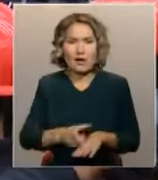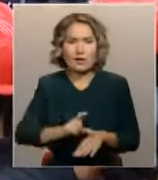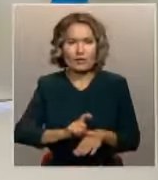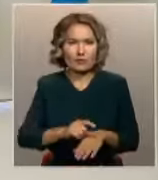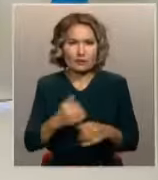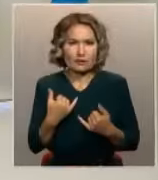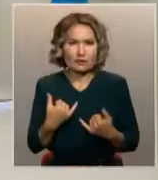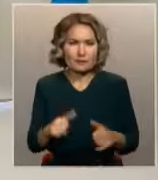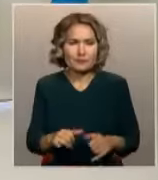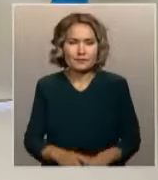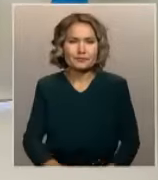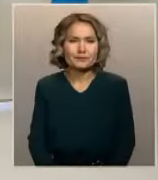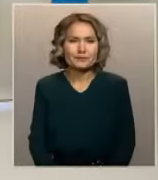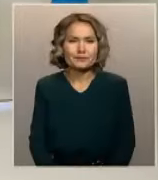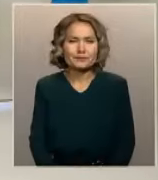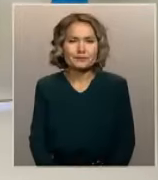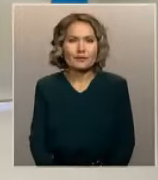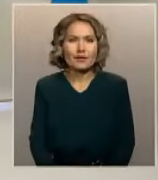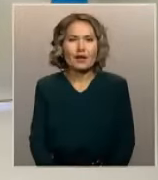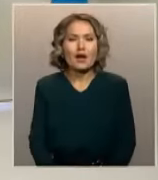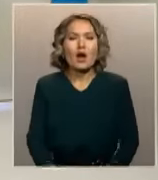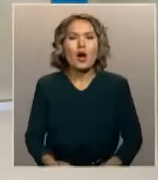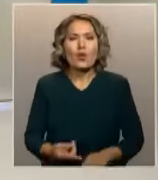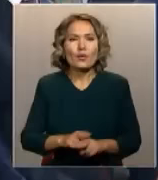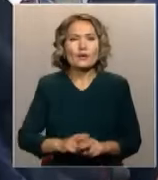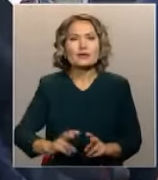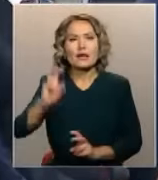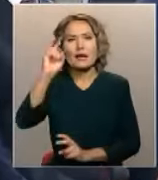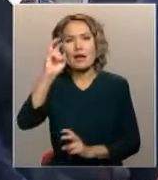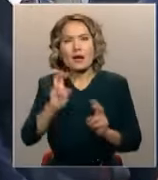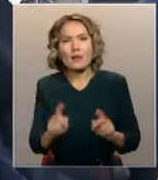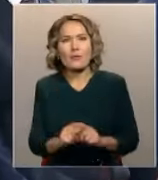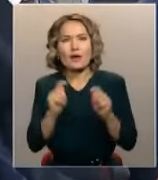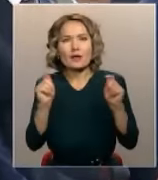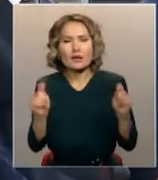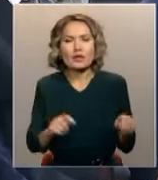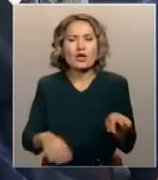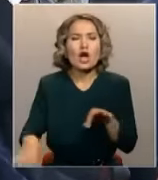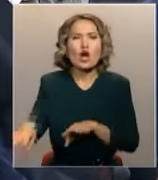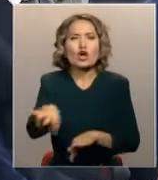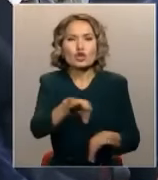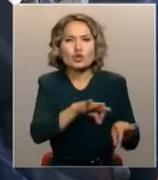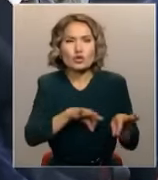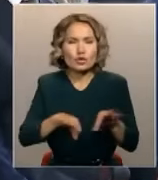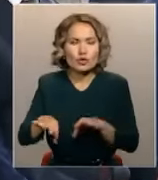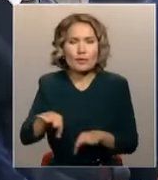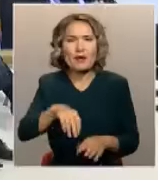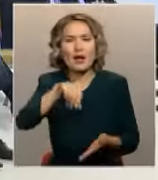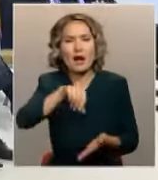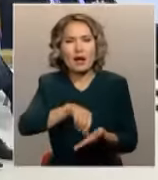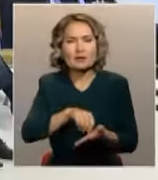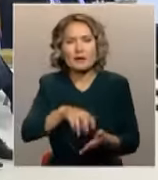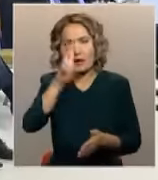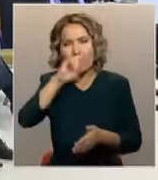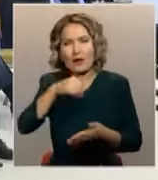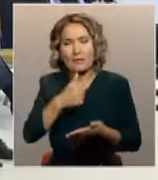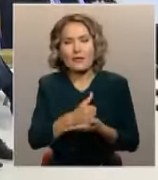Табысты болыңдар. Өңірде қолға алынып жатқан серпінді жобалармен танысқаннан кейін елбасы Атырау,